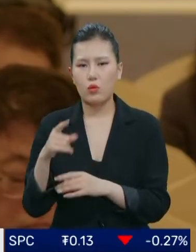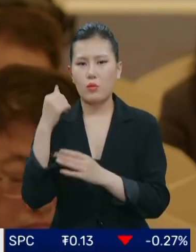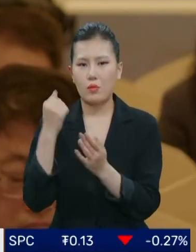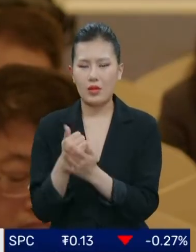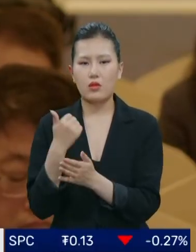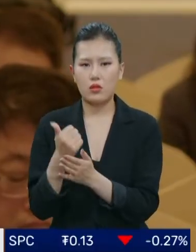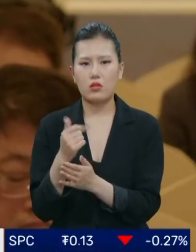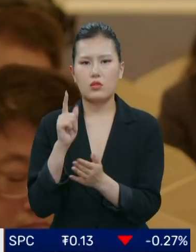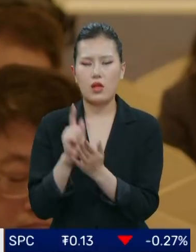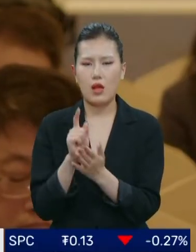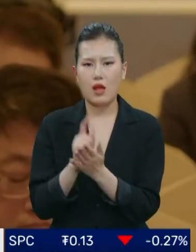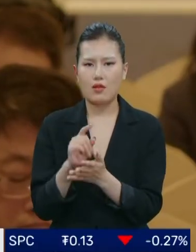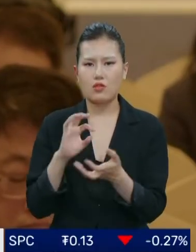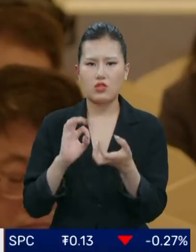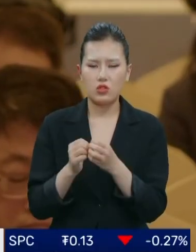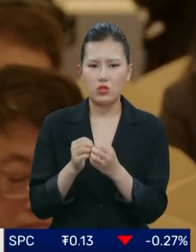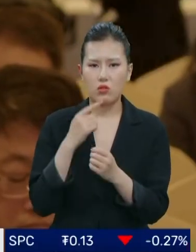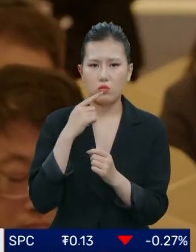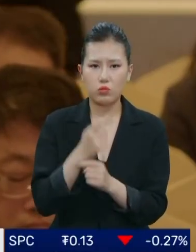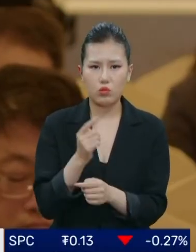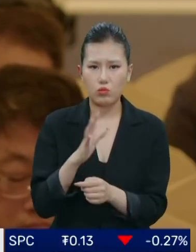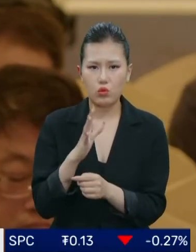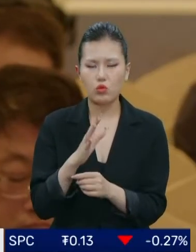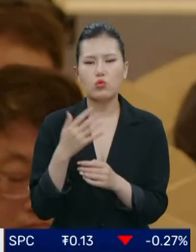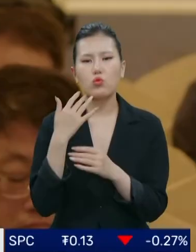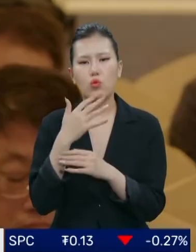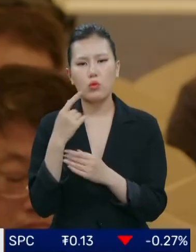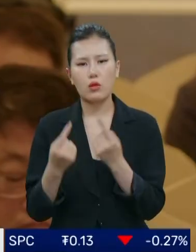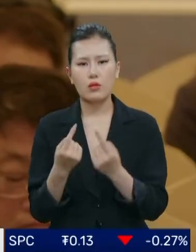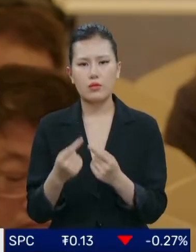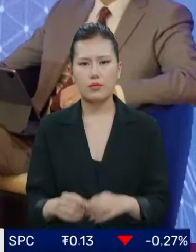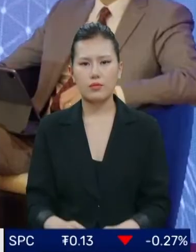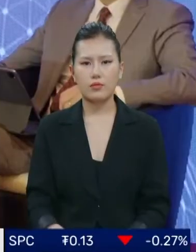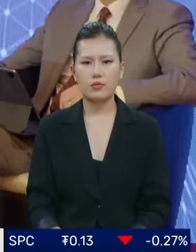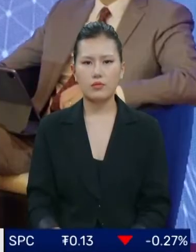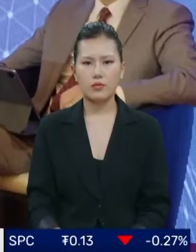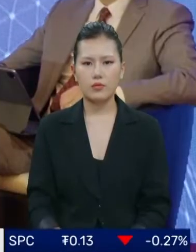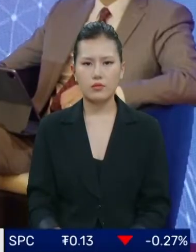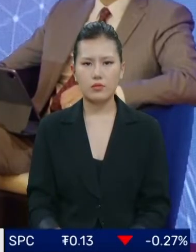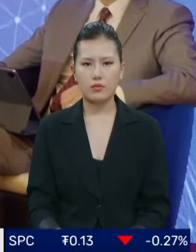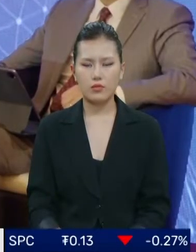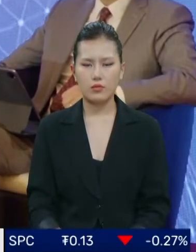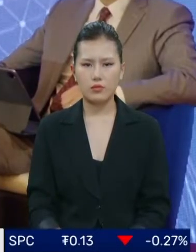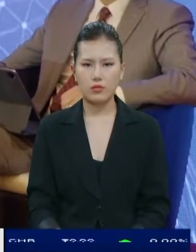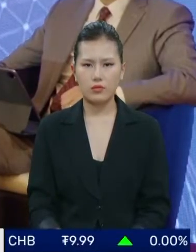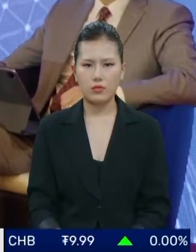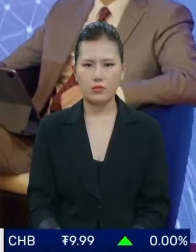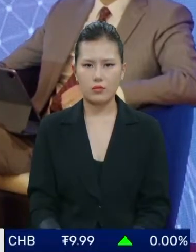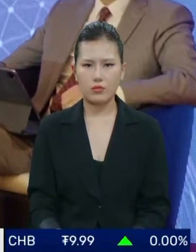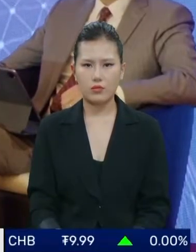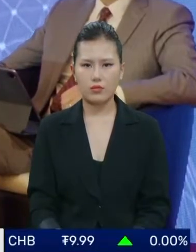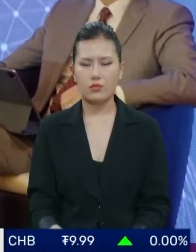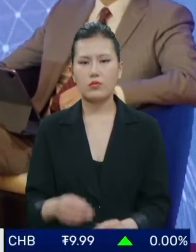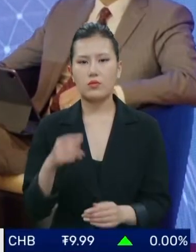биелэгдэх нөхцөл нь хэр одоо баталгаатай байх юм бол энэ талаар тайлбарлаж байна. Зөвлөлөөс үүдэл шийдвэр зөвлөмж гарна.